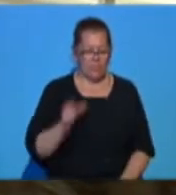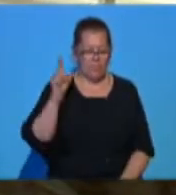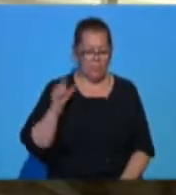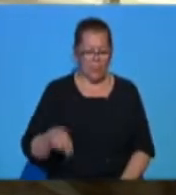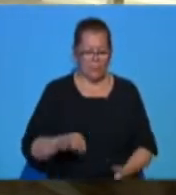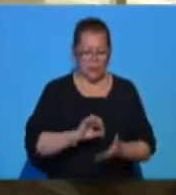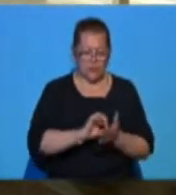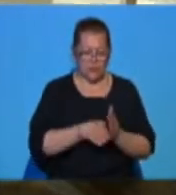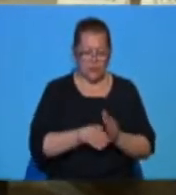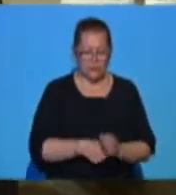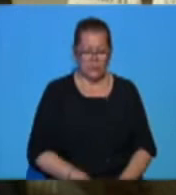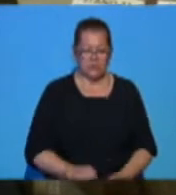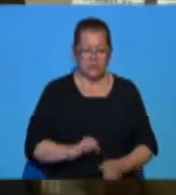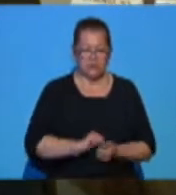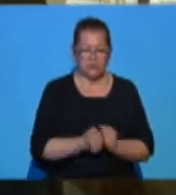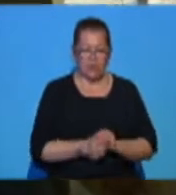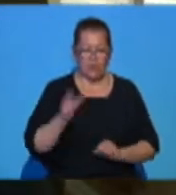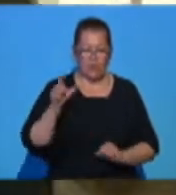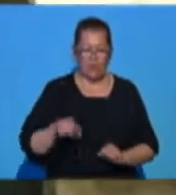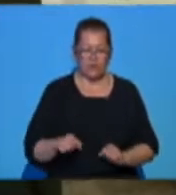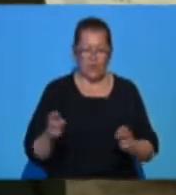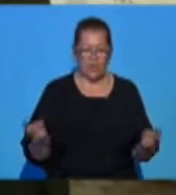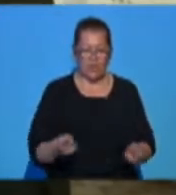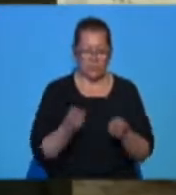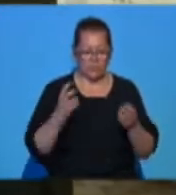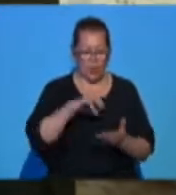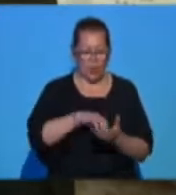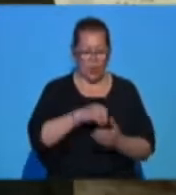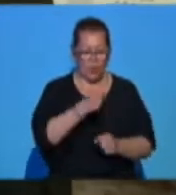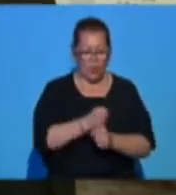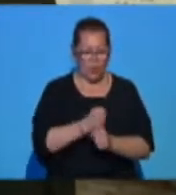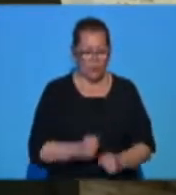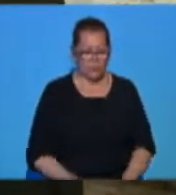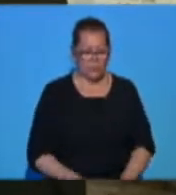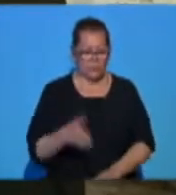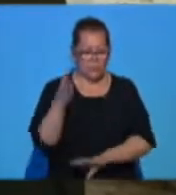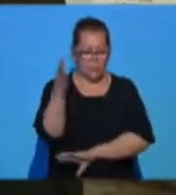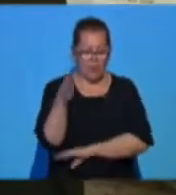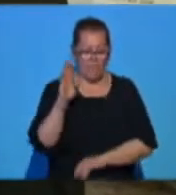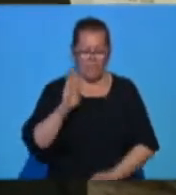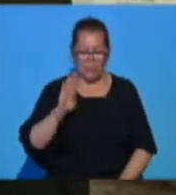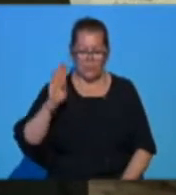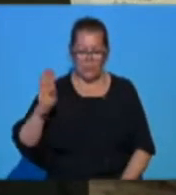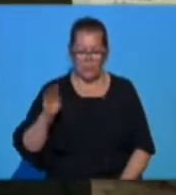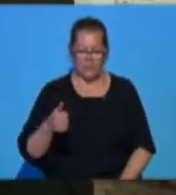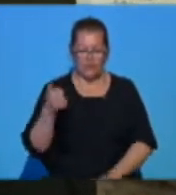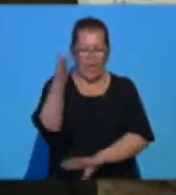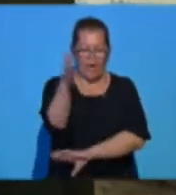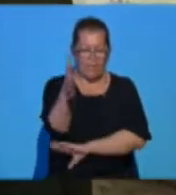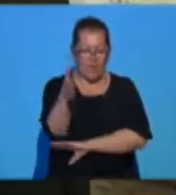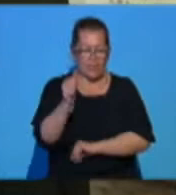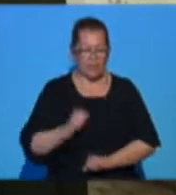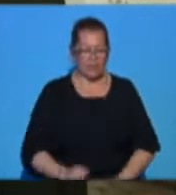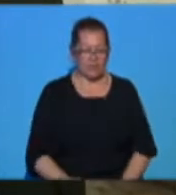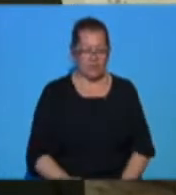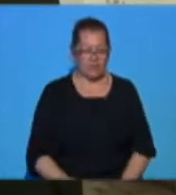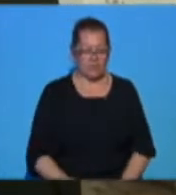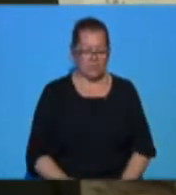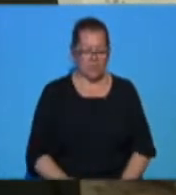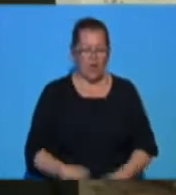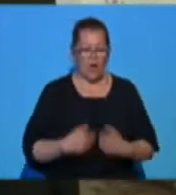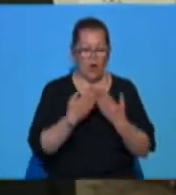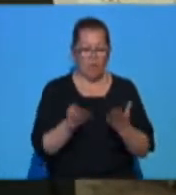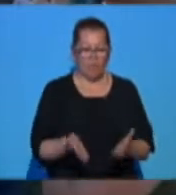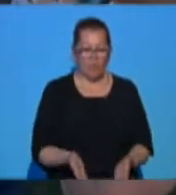luate în evidență sau persoane în căutarea unui loc de muncă. Din partea angajatorilor am avut 44 de angajatori și au oferit